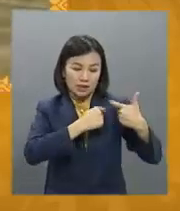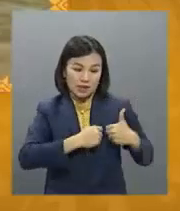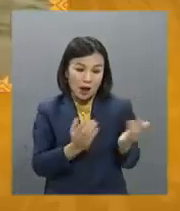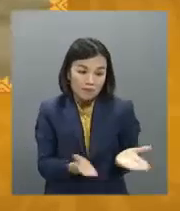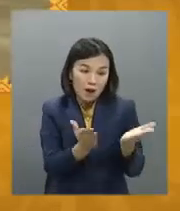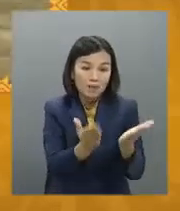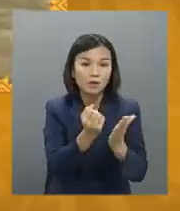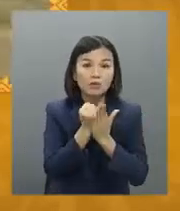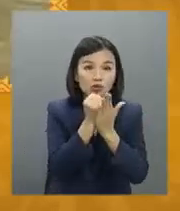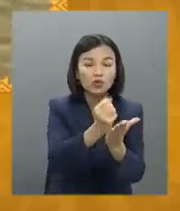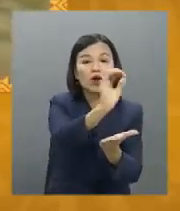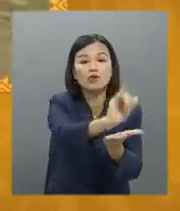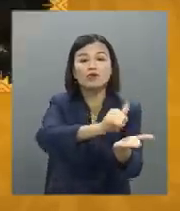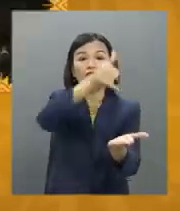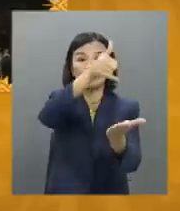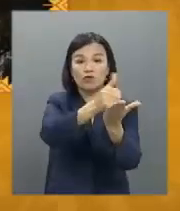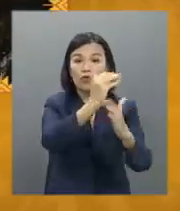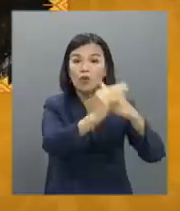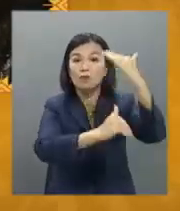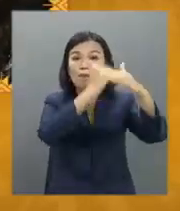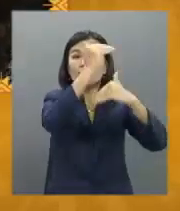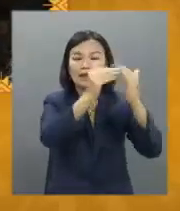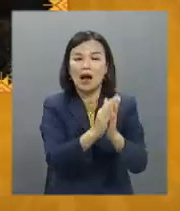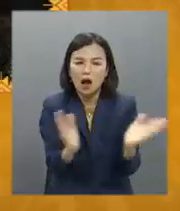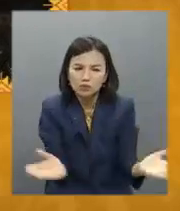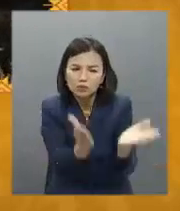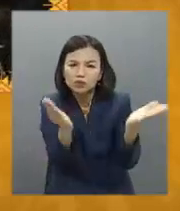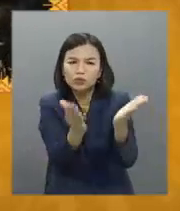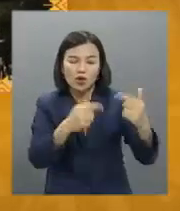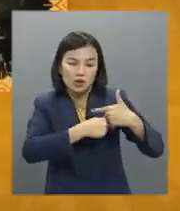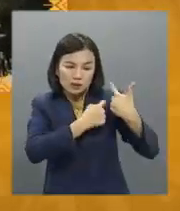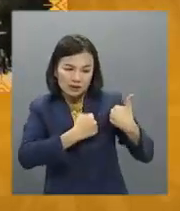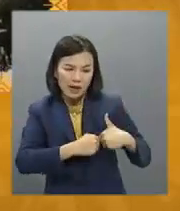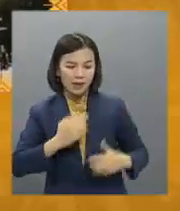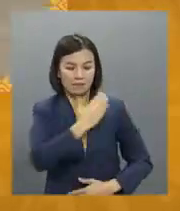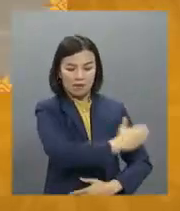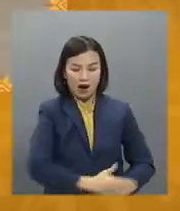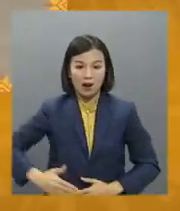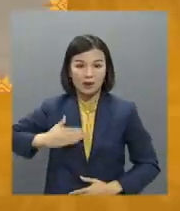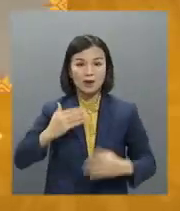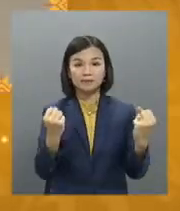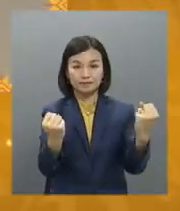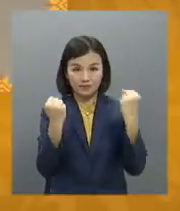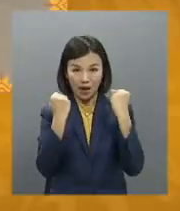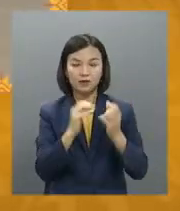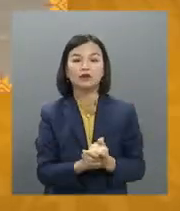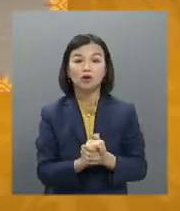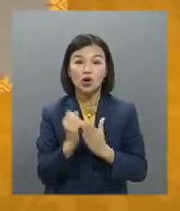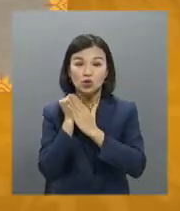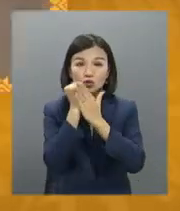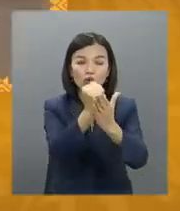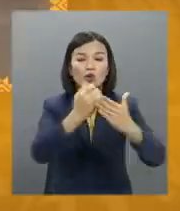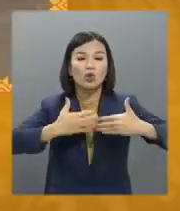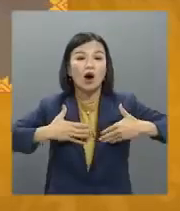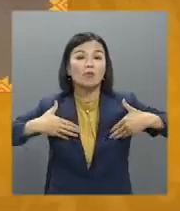งใยขอเป็นกำลังใจในการร่วมกันฟื้นฟูและพัฒนาเพื่อขวัญที่ดีจิตใจและร่างกายที่เ